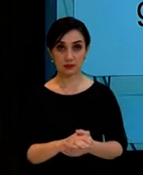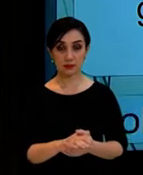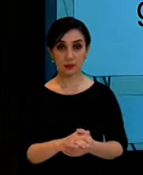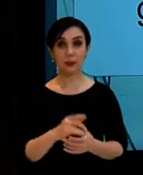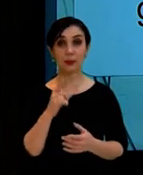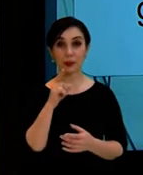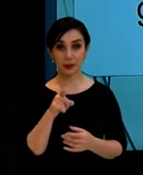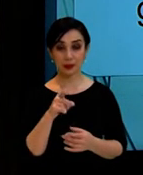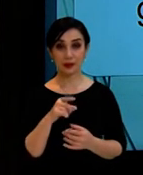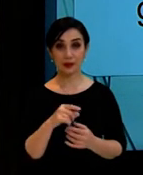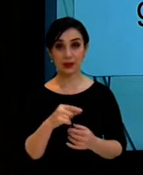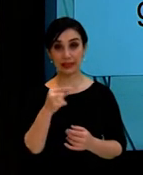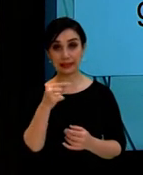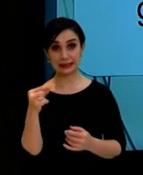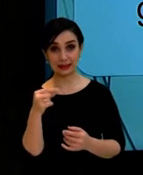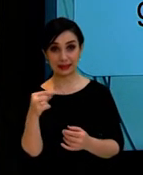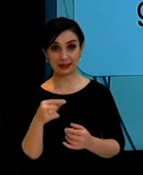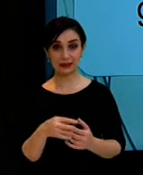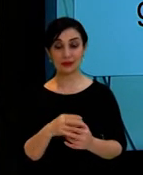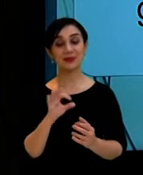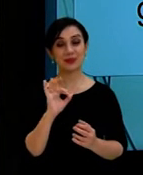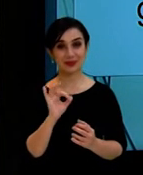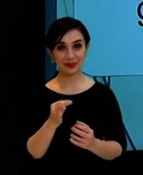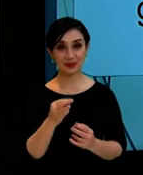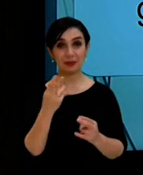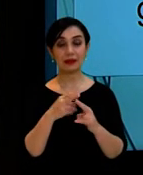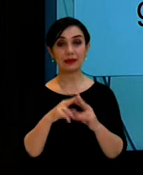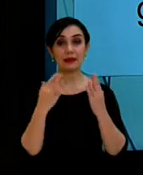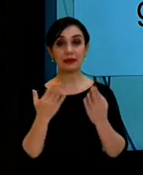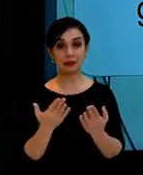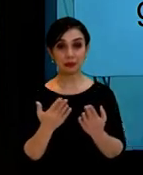Bu belgi tire. To'g'ri. Demak,